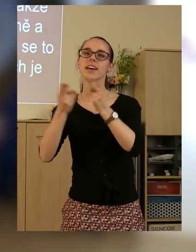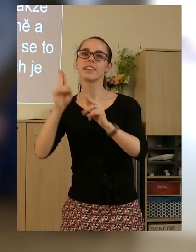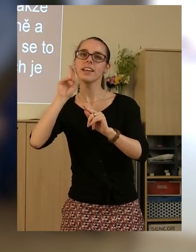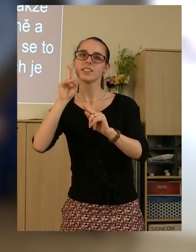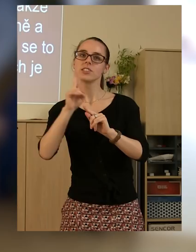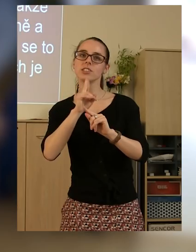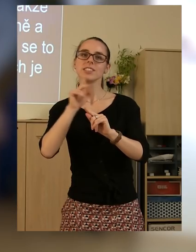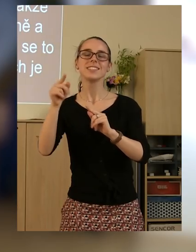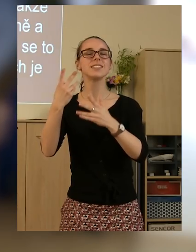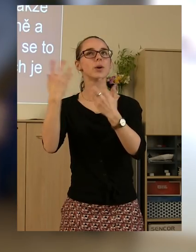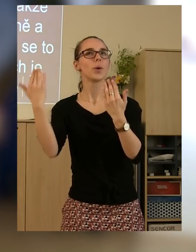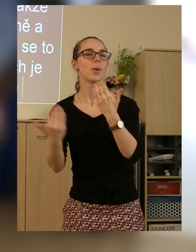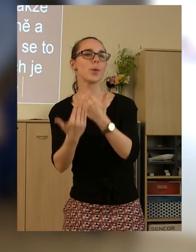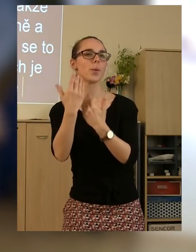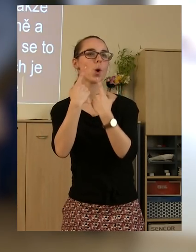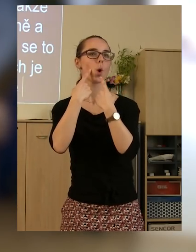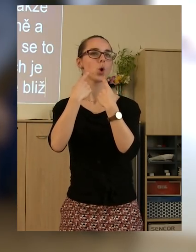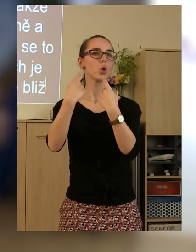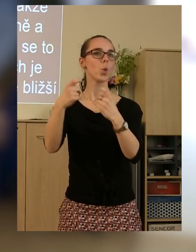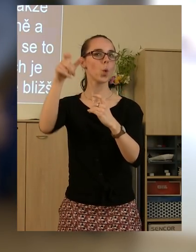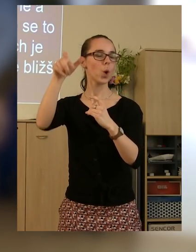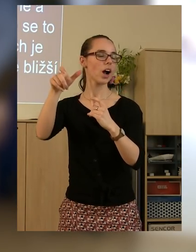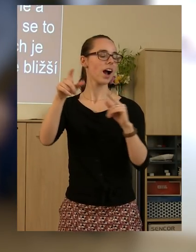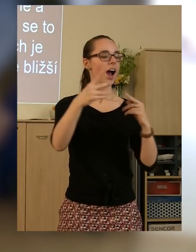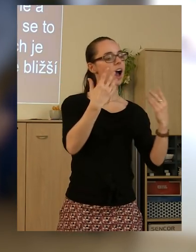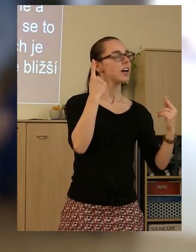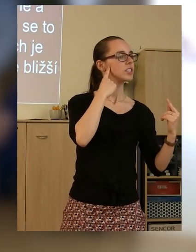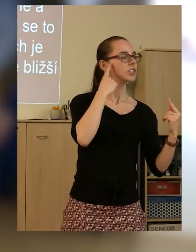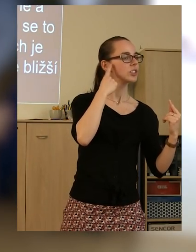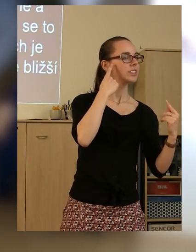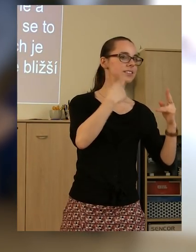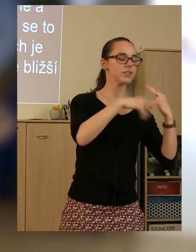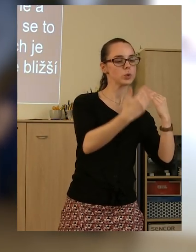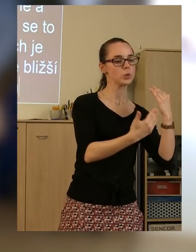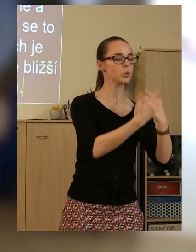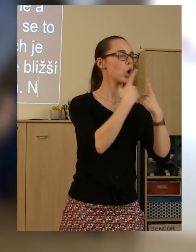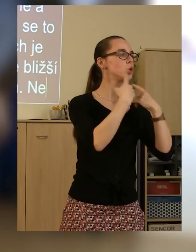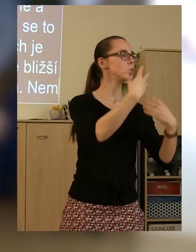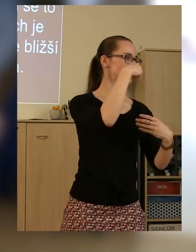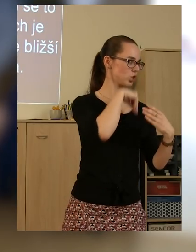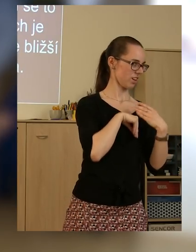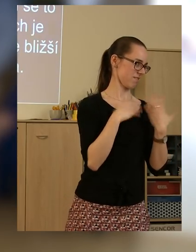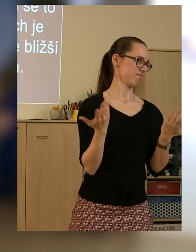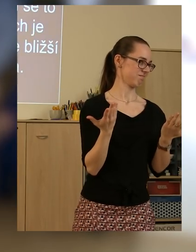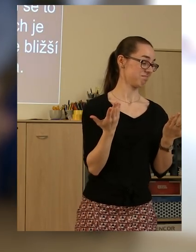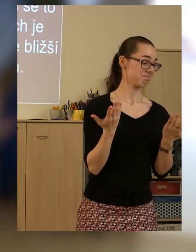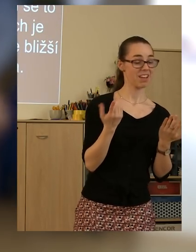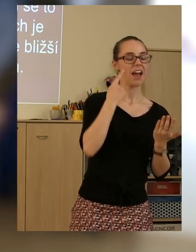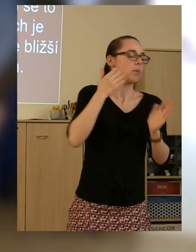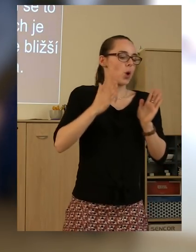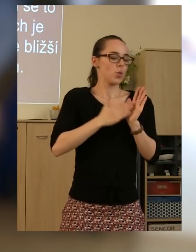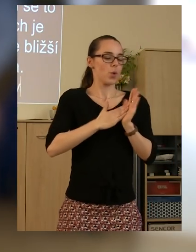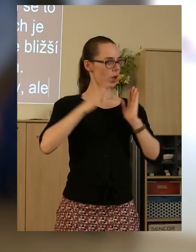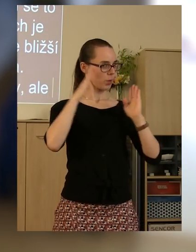bližší duchu. Je to moje domněnka. Nemám pro ní žádný důkazy, ale takhle